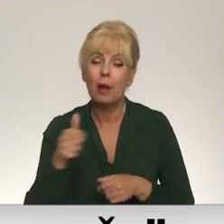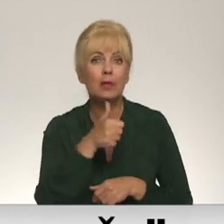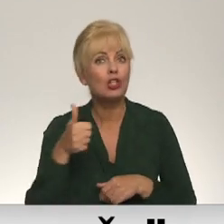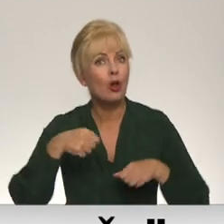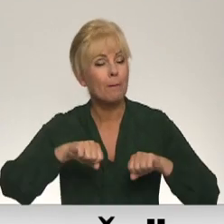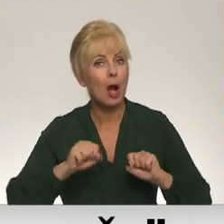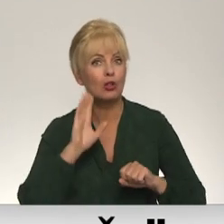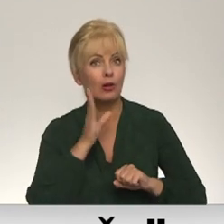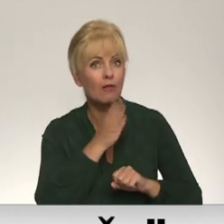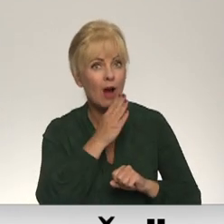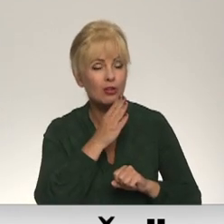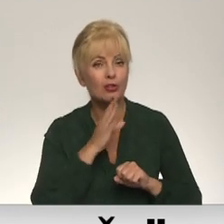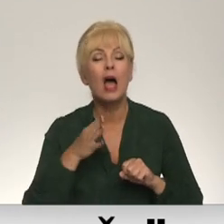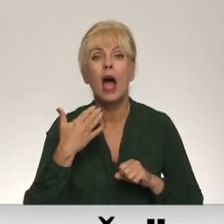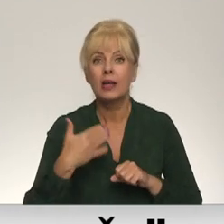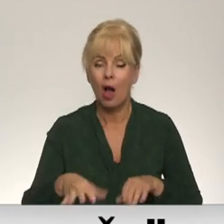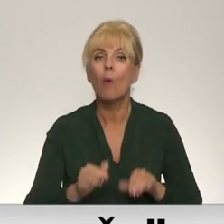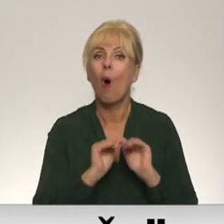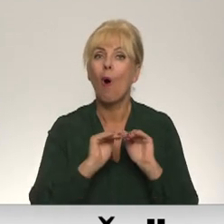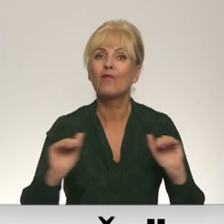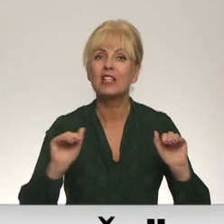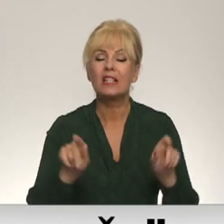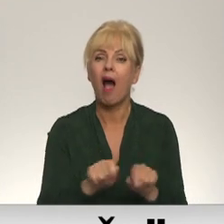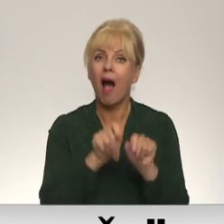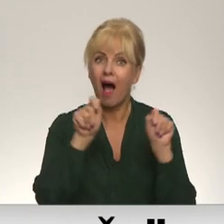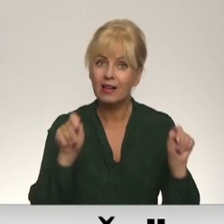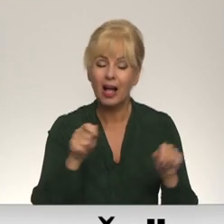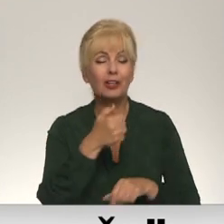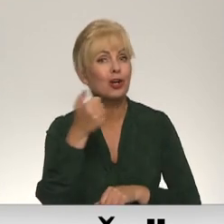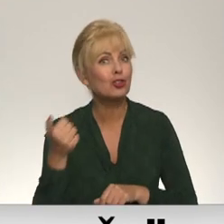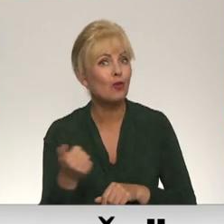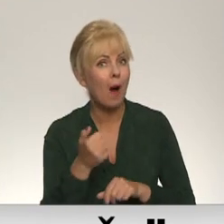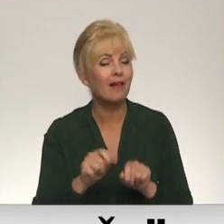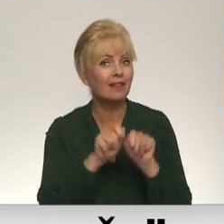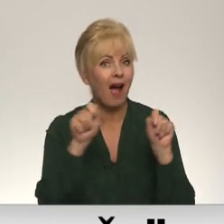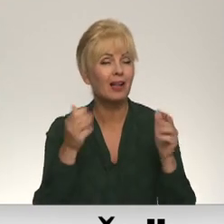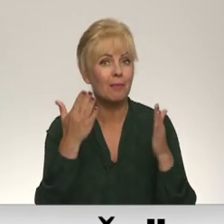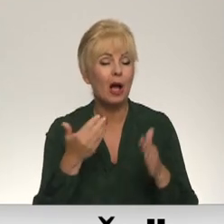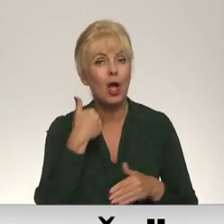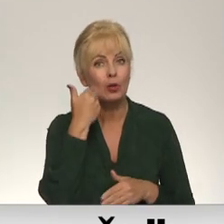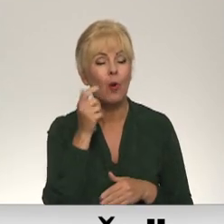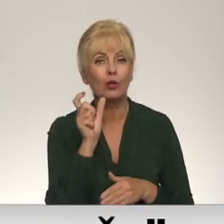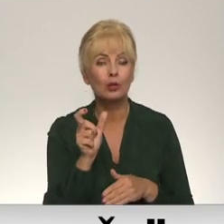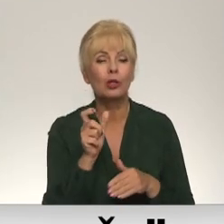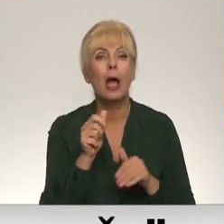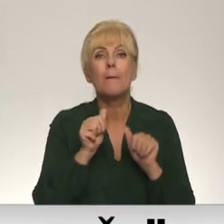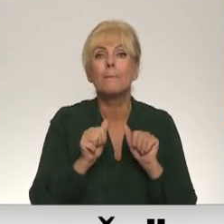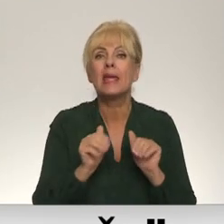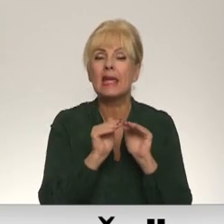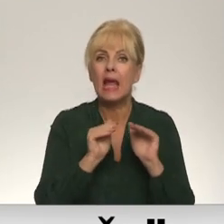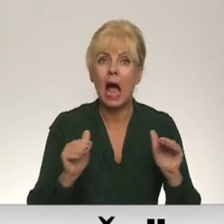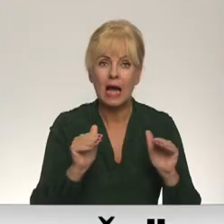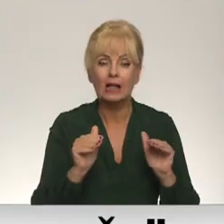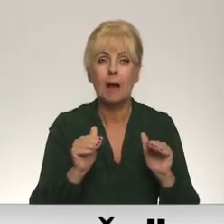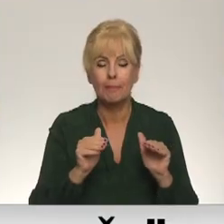motociklistu vasara Latvijā kārtējo reizi ir oficiāli atklāta. Šogad atklāšanas pasākumam dots nosaukums Miera maršs un tas veltīts